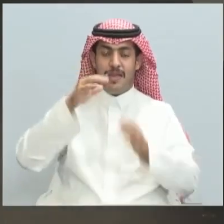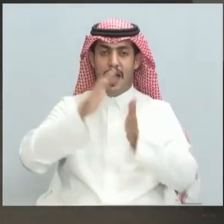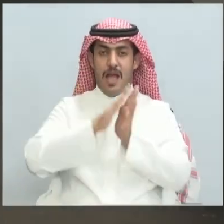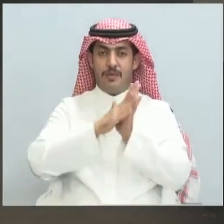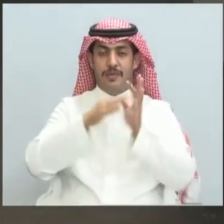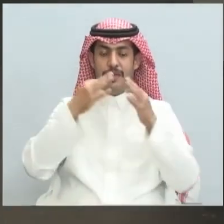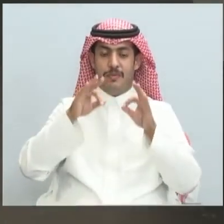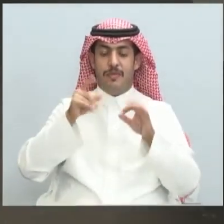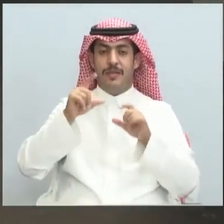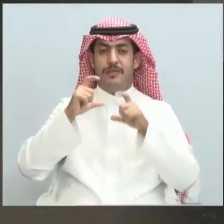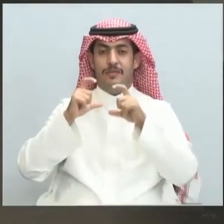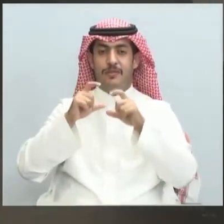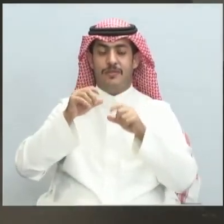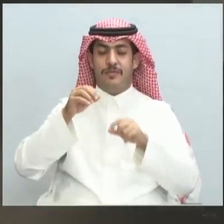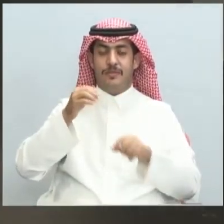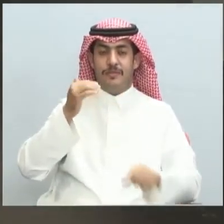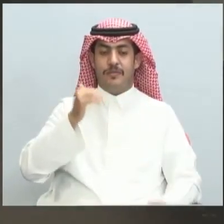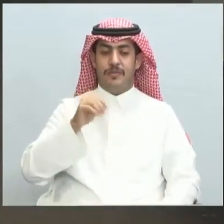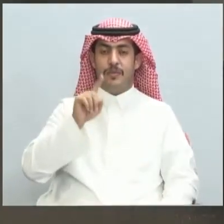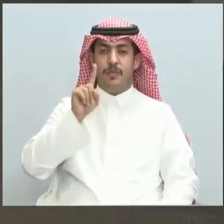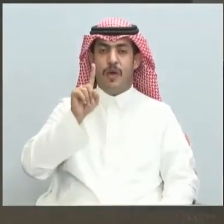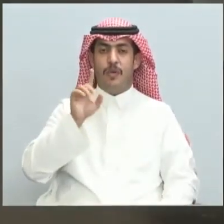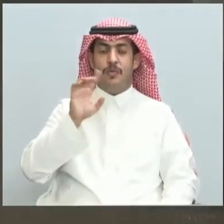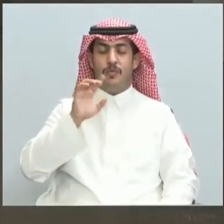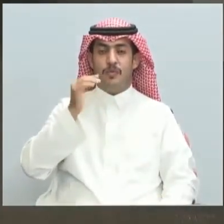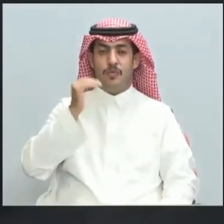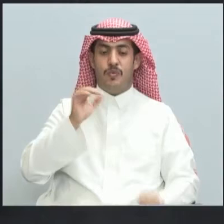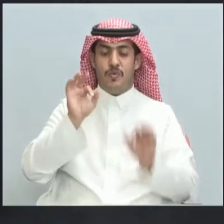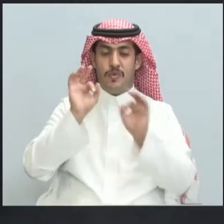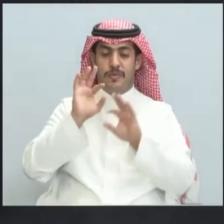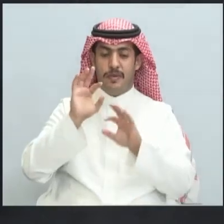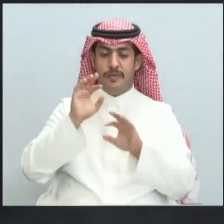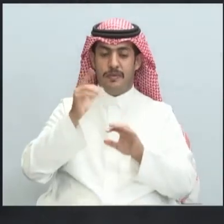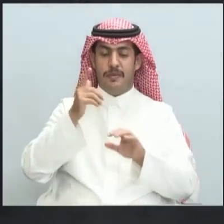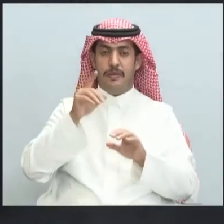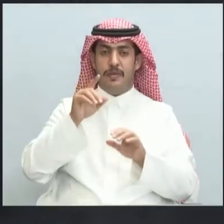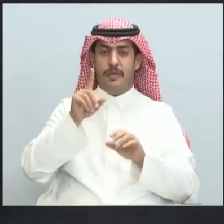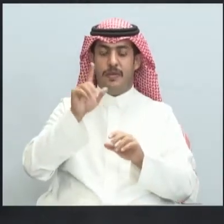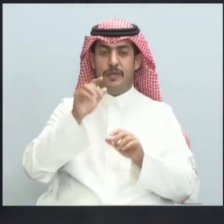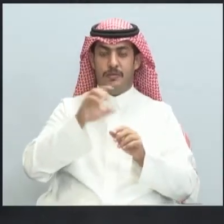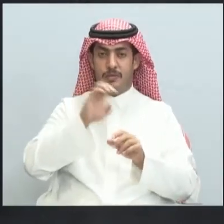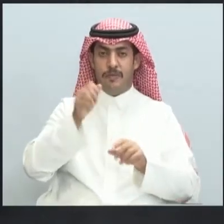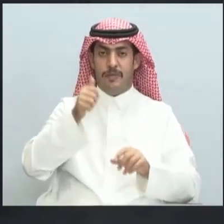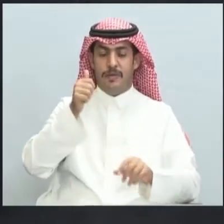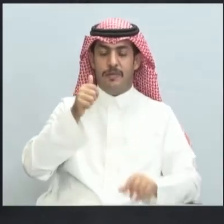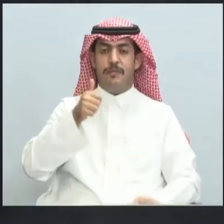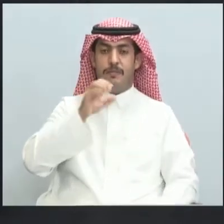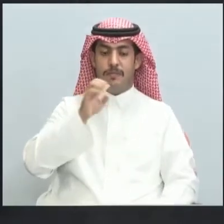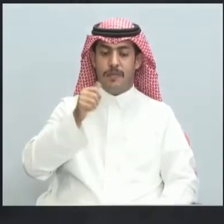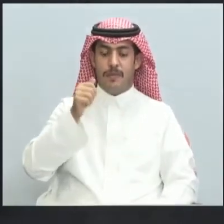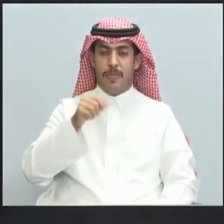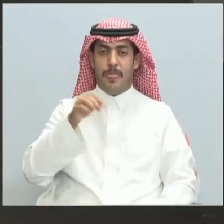وهنا ربع هذه الورقه اذا واحد وربع ما الكسر المكافئ لها هل نستطيع اجاده نعم